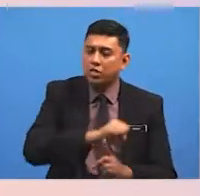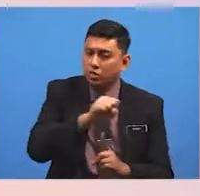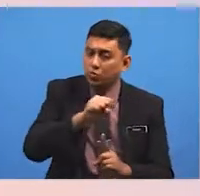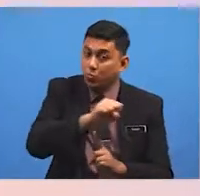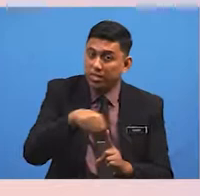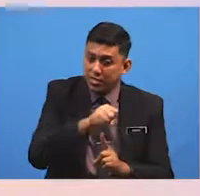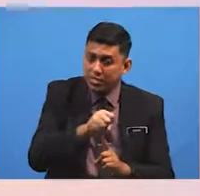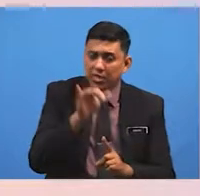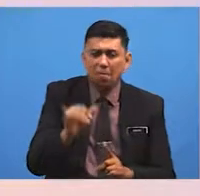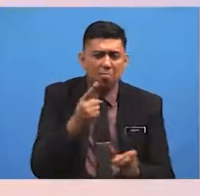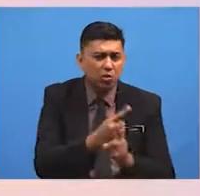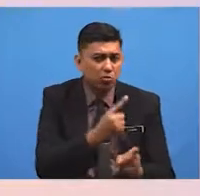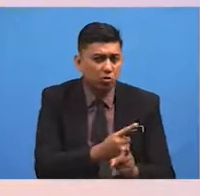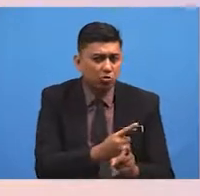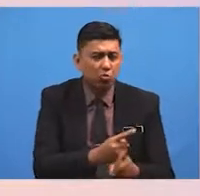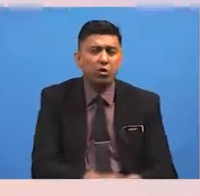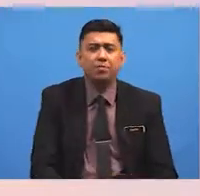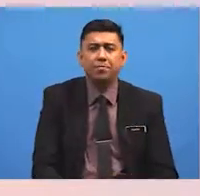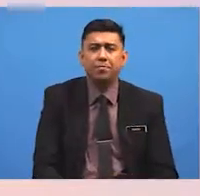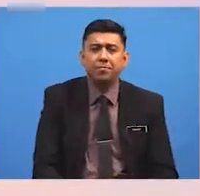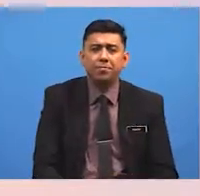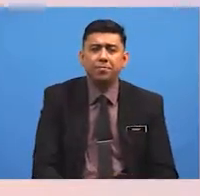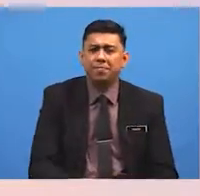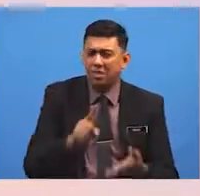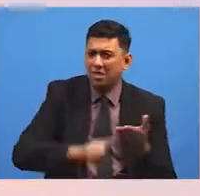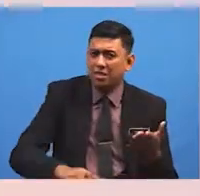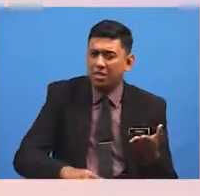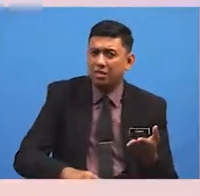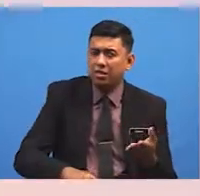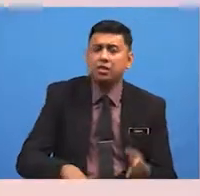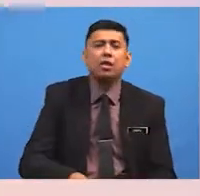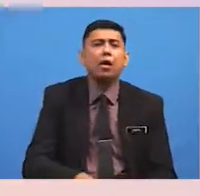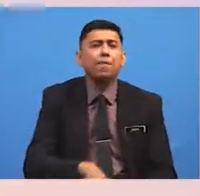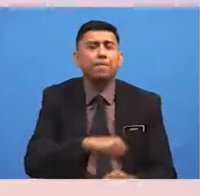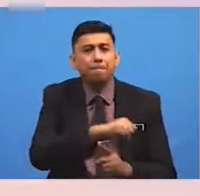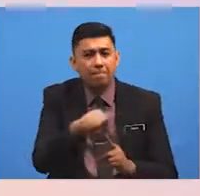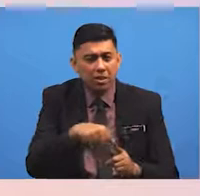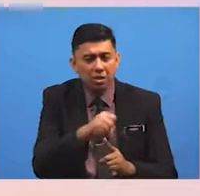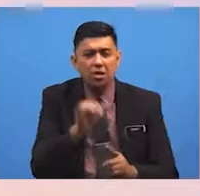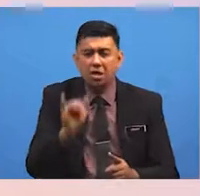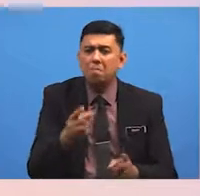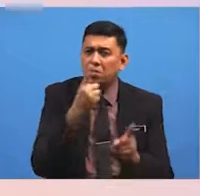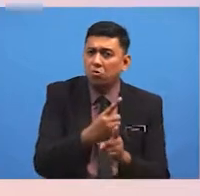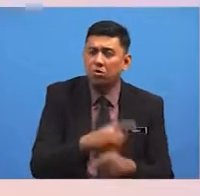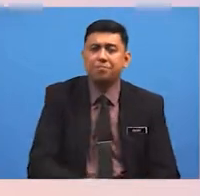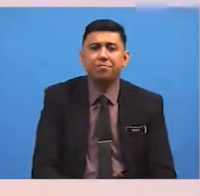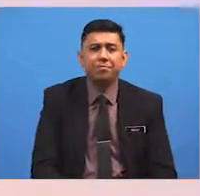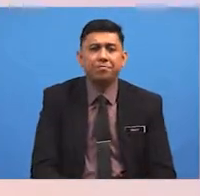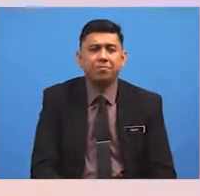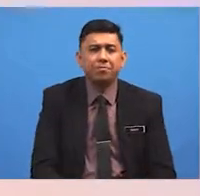dengan situasi yang dicampur Apakah situasi penerimaan sebenar